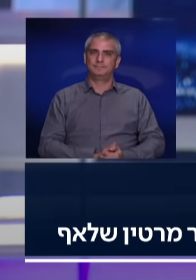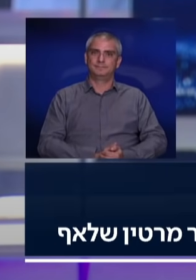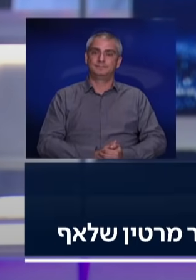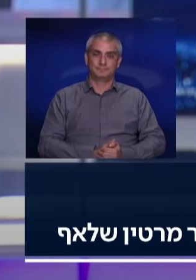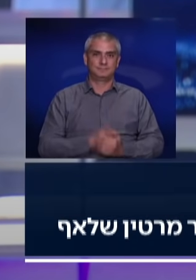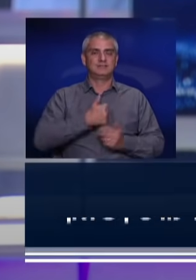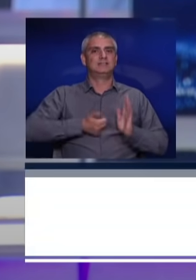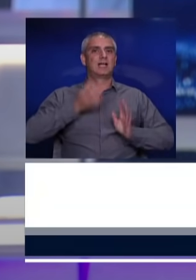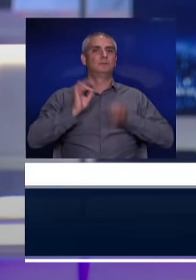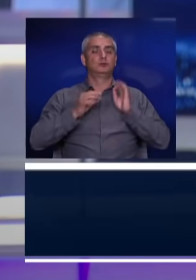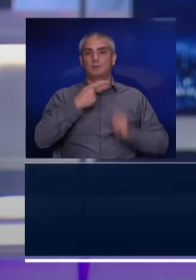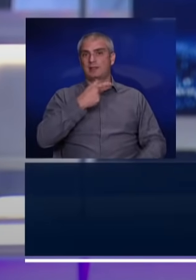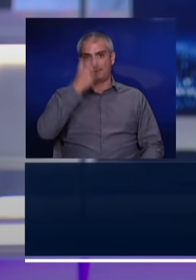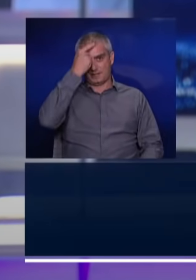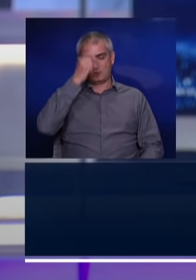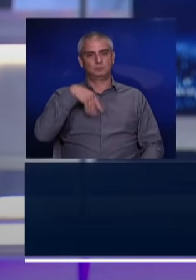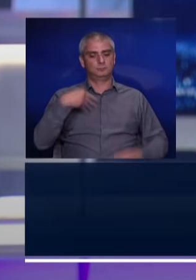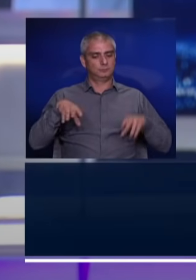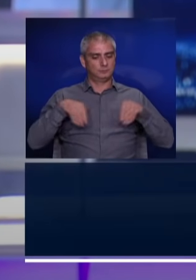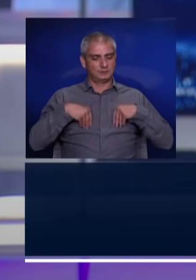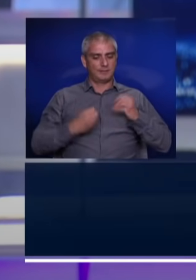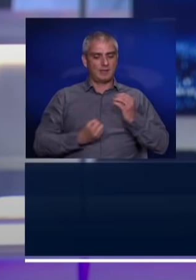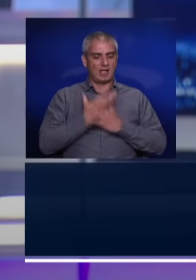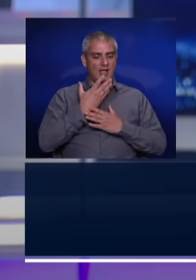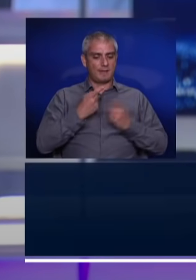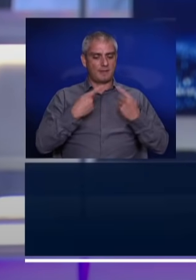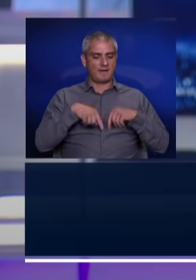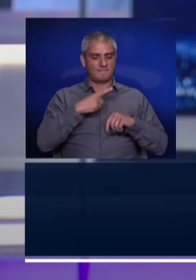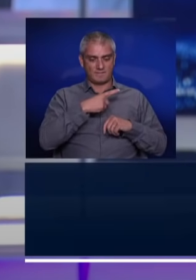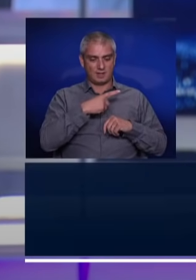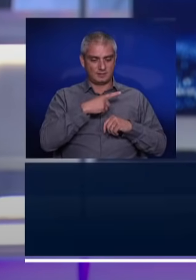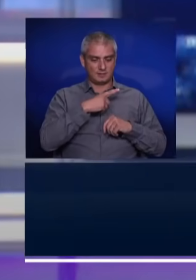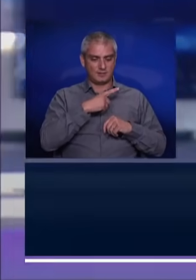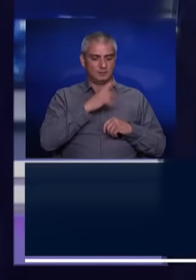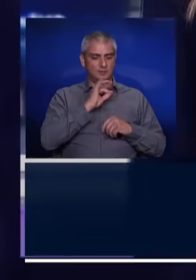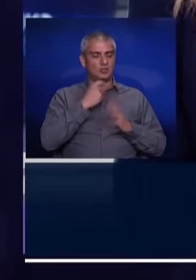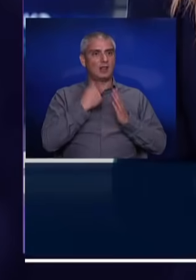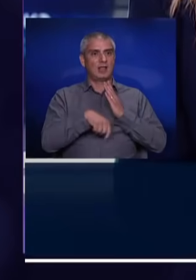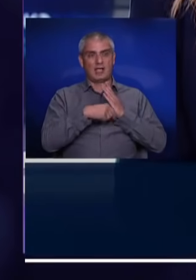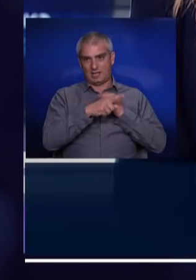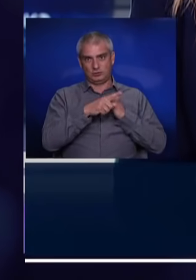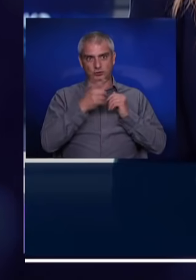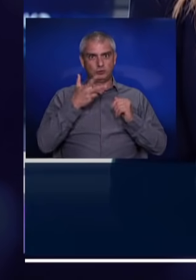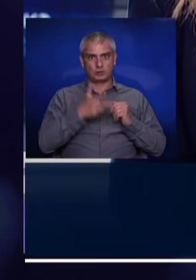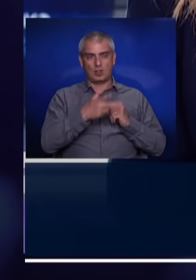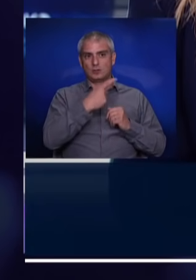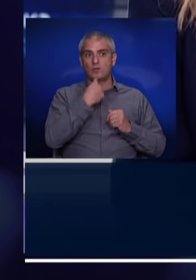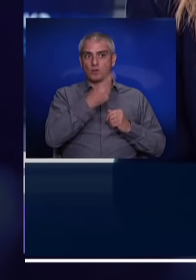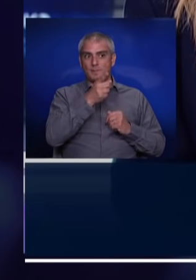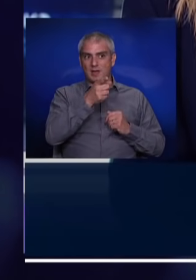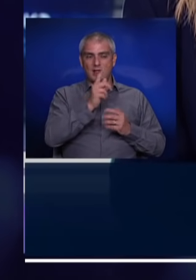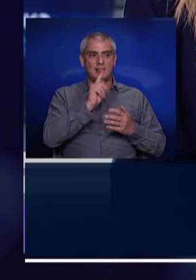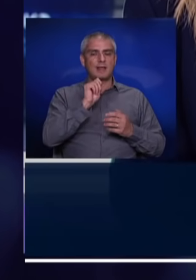שר המשפטים גדעון סער נתן את הסכמתו להקמת ועדת חקירה ממלכתית בעניין רכש הצוללות, ואת הדברים האלה הוא אומר לך, תמר